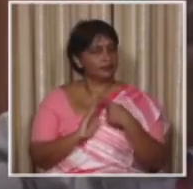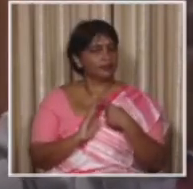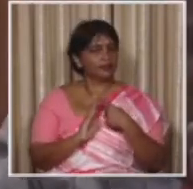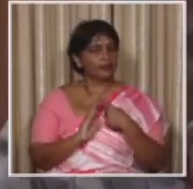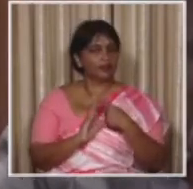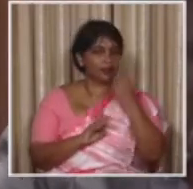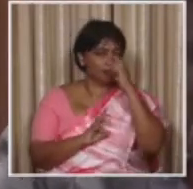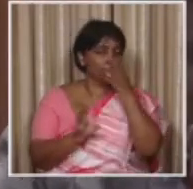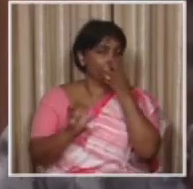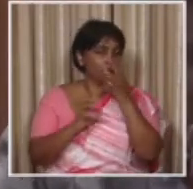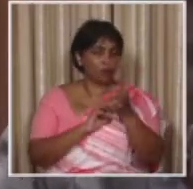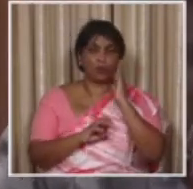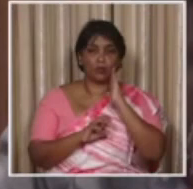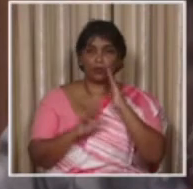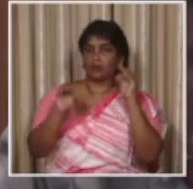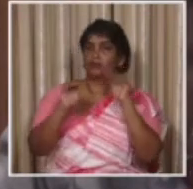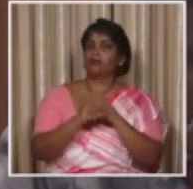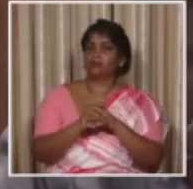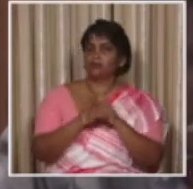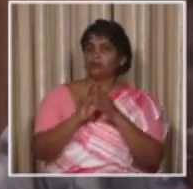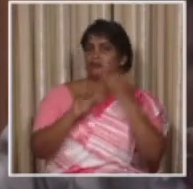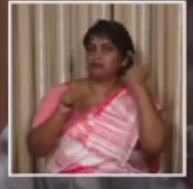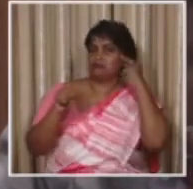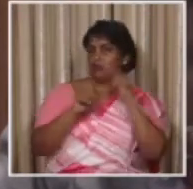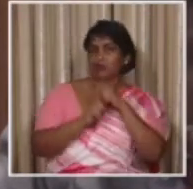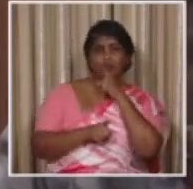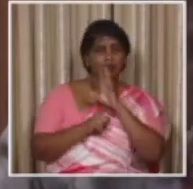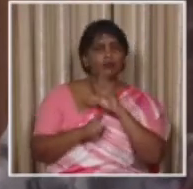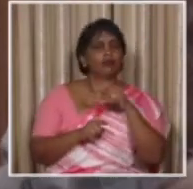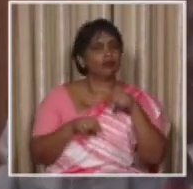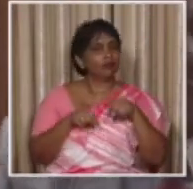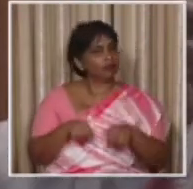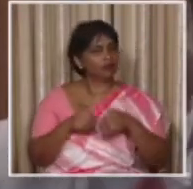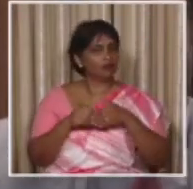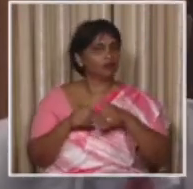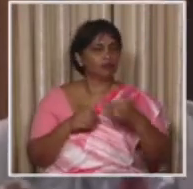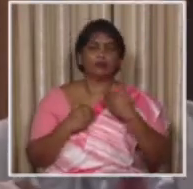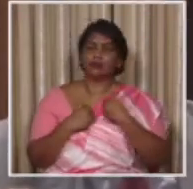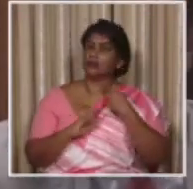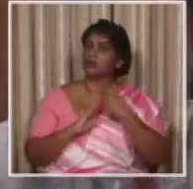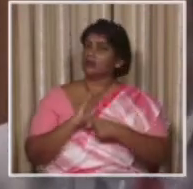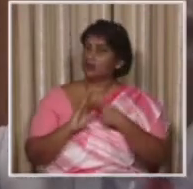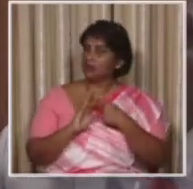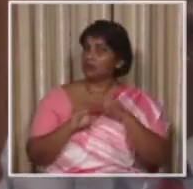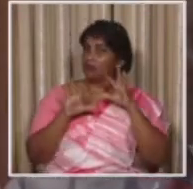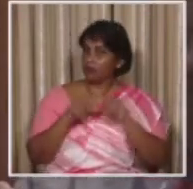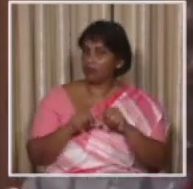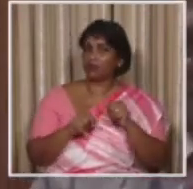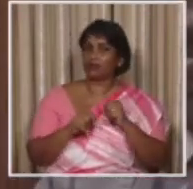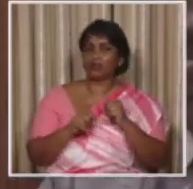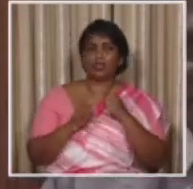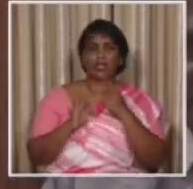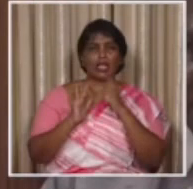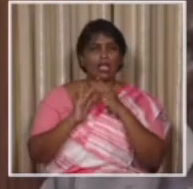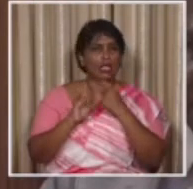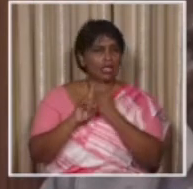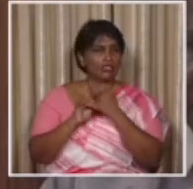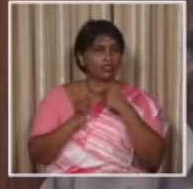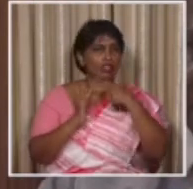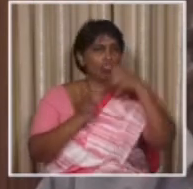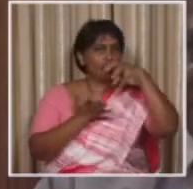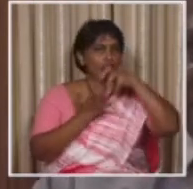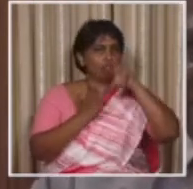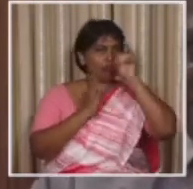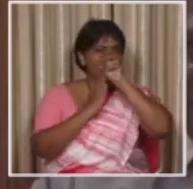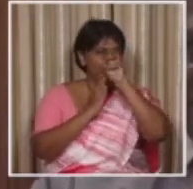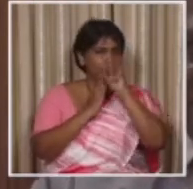ඒ පාස්කු ප්‍රහාරයට විදේශීය මැදිහත් වීම ගැන විශාල වශයෙන් කතා වෙනවා. දැන් අද වෙනකොට අපේ රටට අයත්ව තියෙන කච්චතිව් දූපත අපිට අහිමි